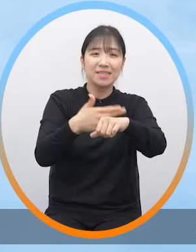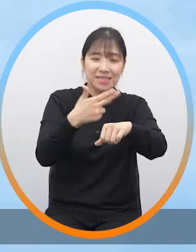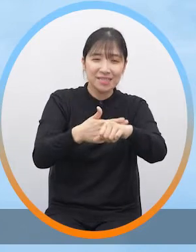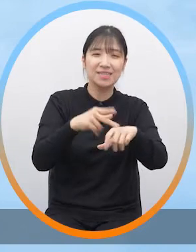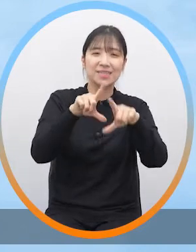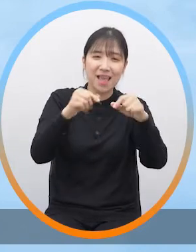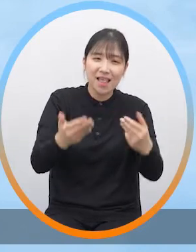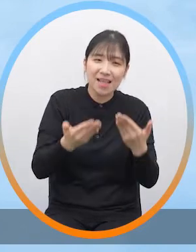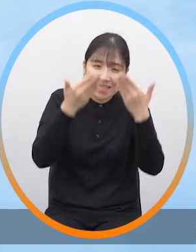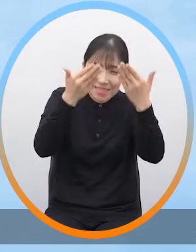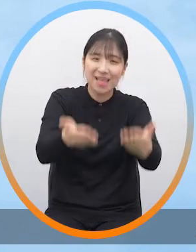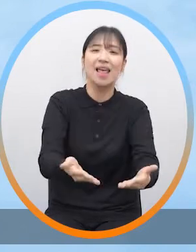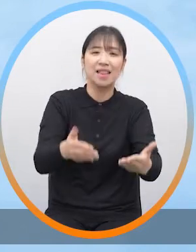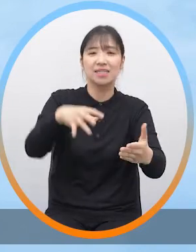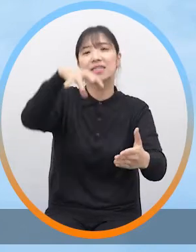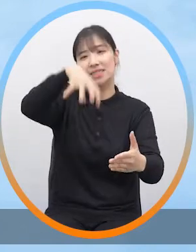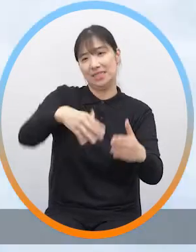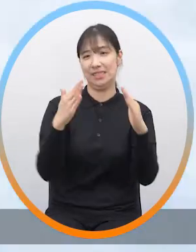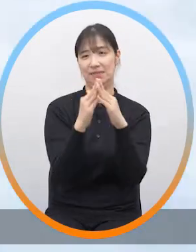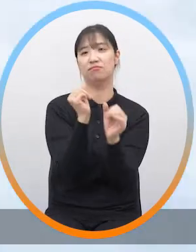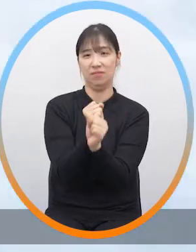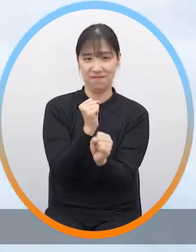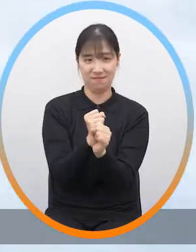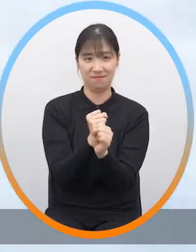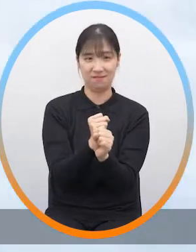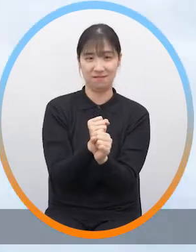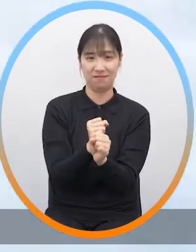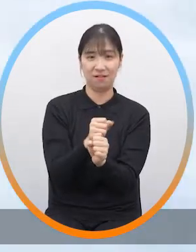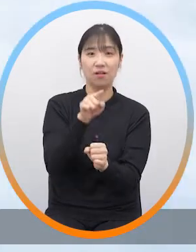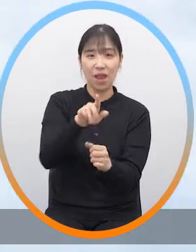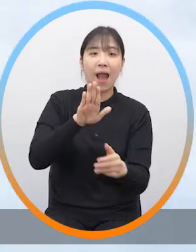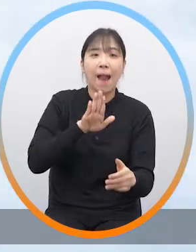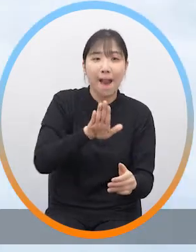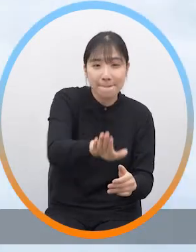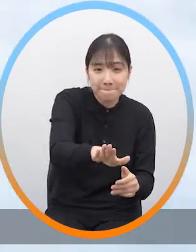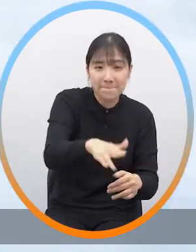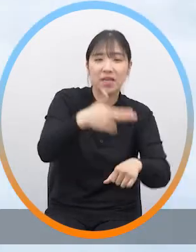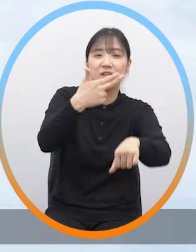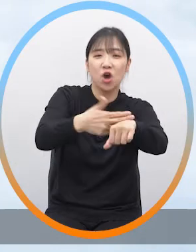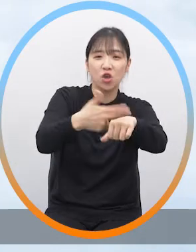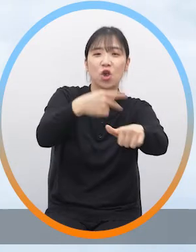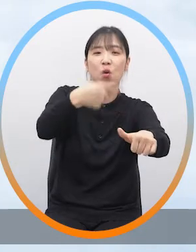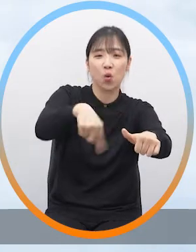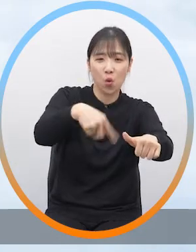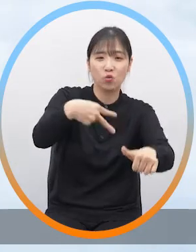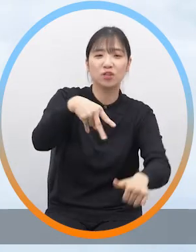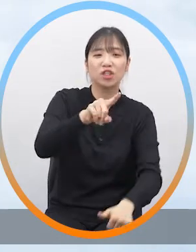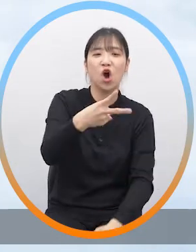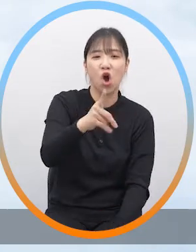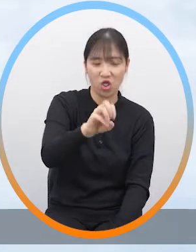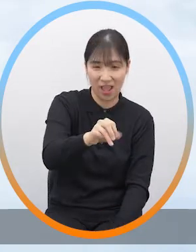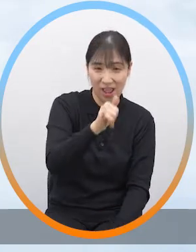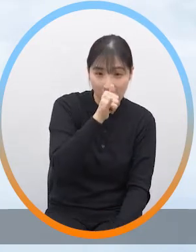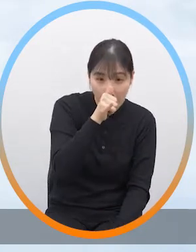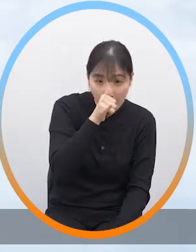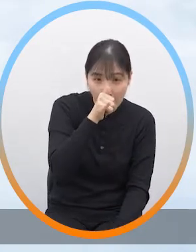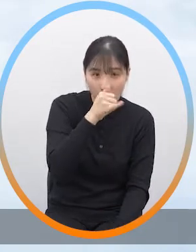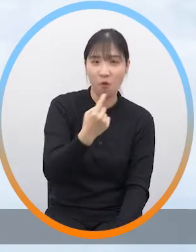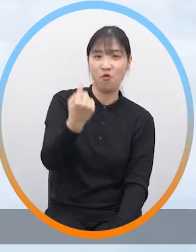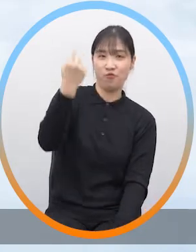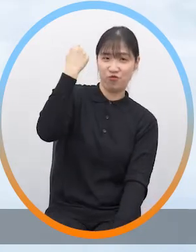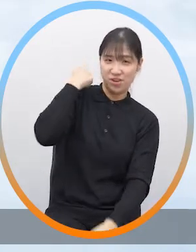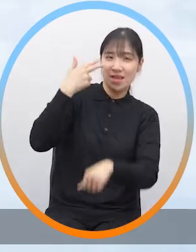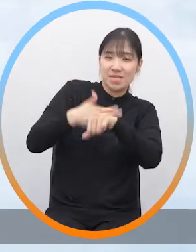지내는 사당을 같이 지어요. 그렇게 되면 앞에는 선생이 교육하던 서당이 들어가고